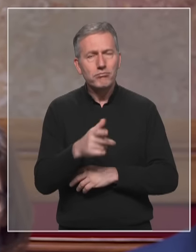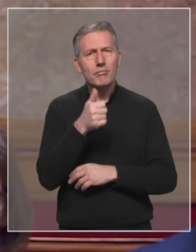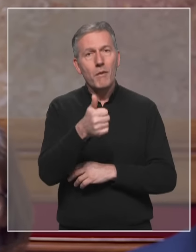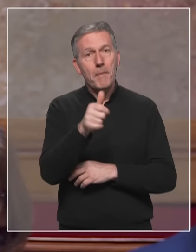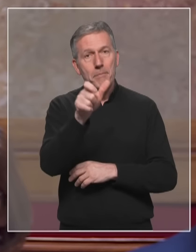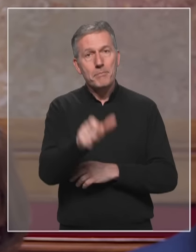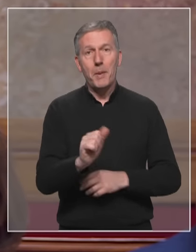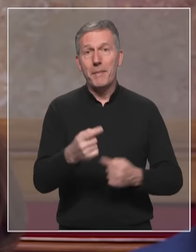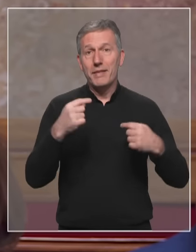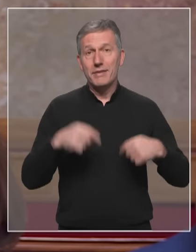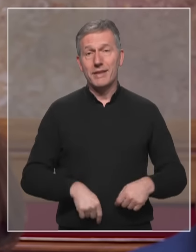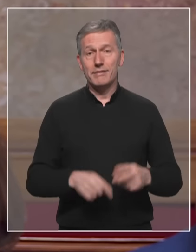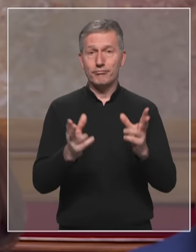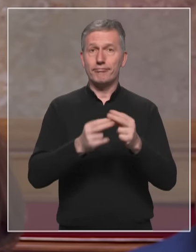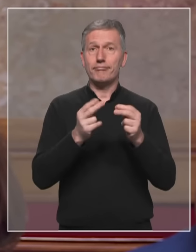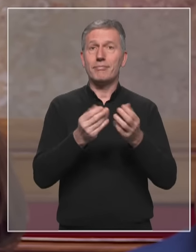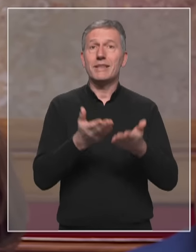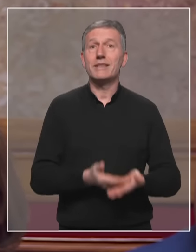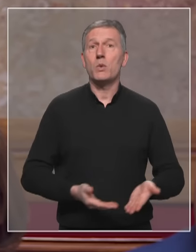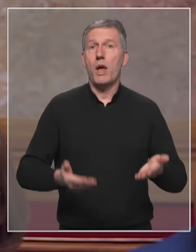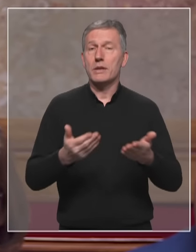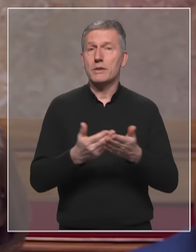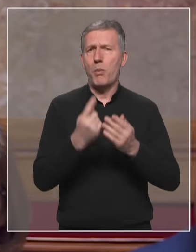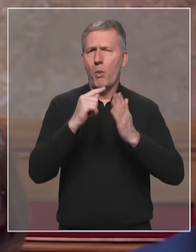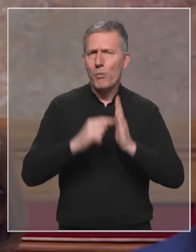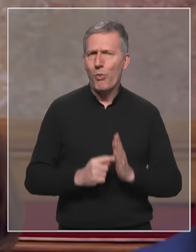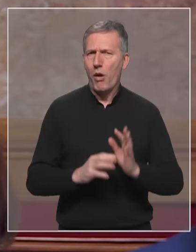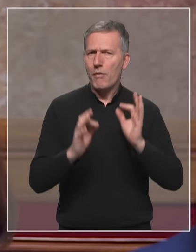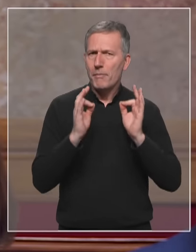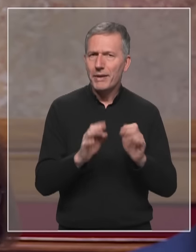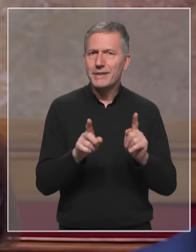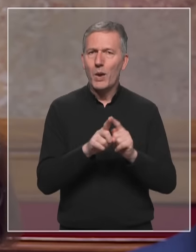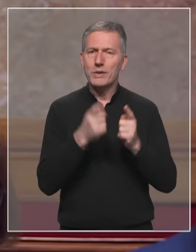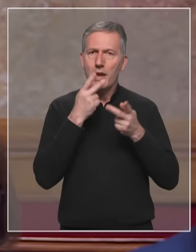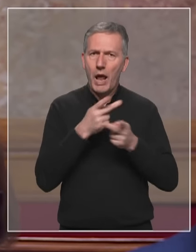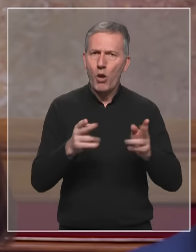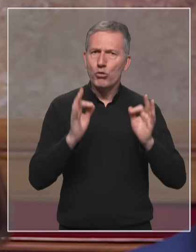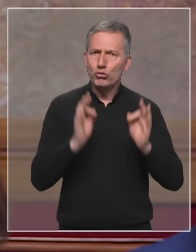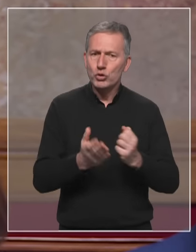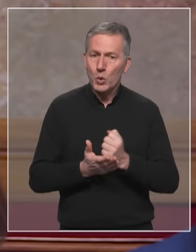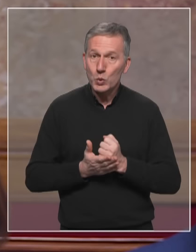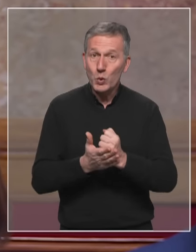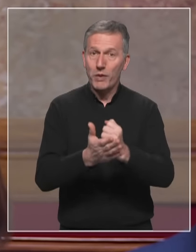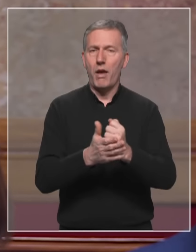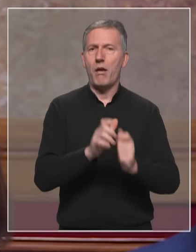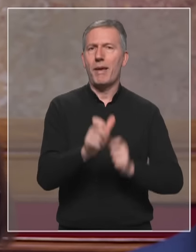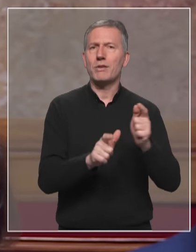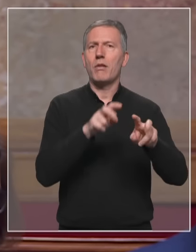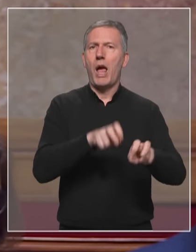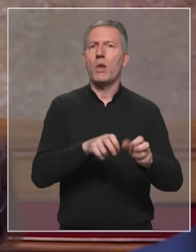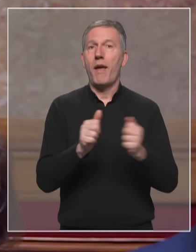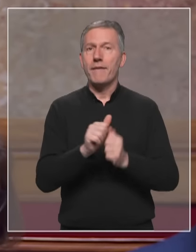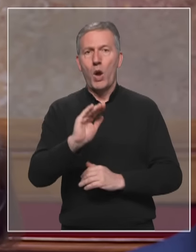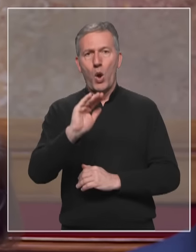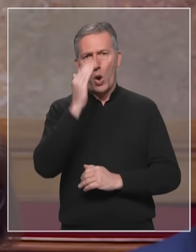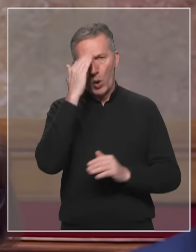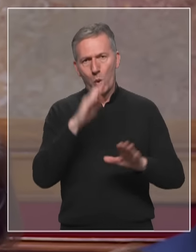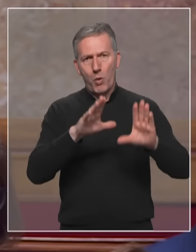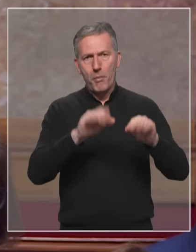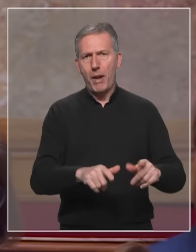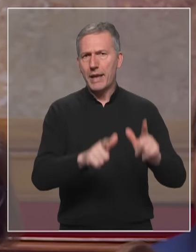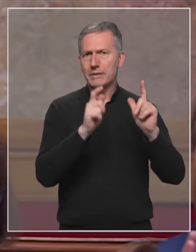un point sur la situation et réaffirmer votre soutien à nos agriculteurs dans un souci de reconnaissance de la place dans